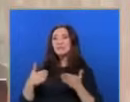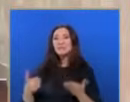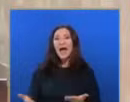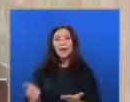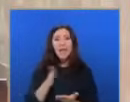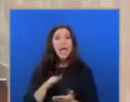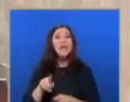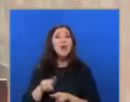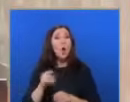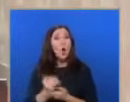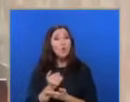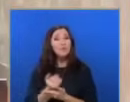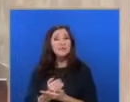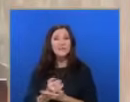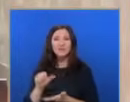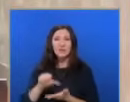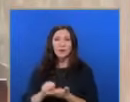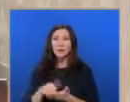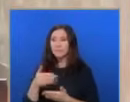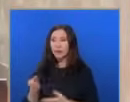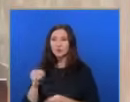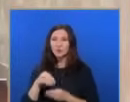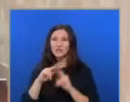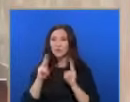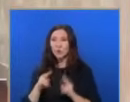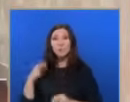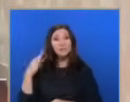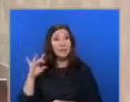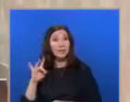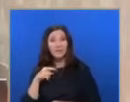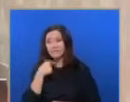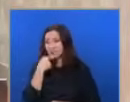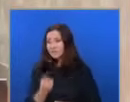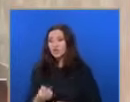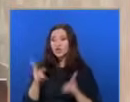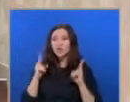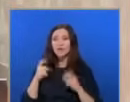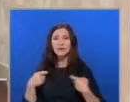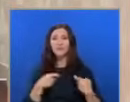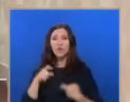Атина. Пред участниците във форума президентът Румен Радев заяви, че решение за войната на